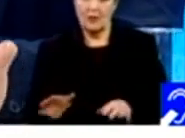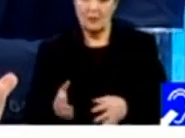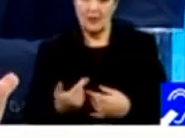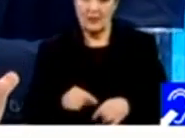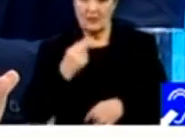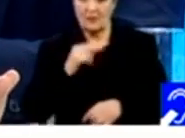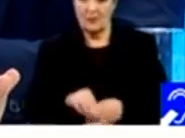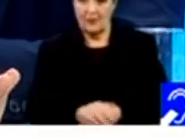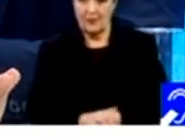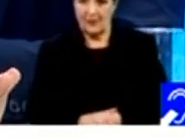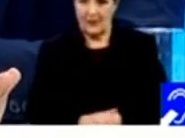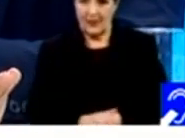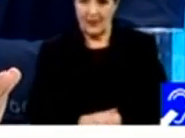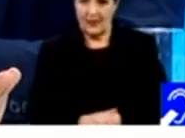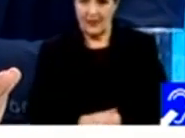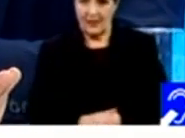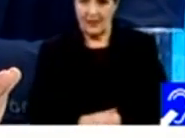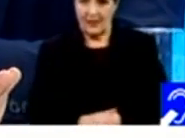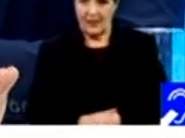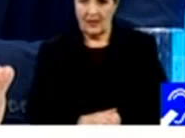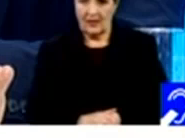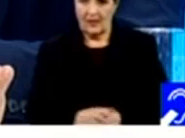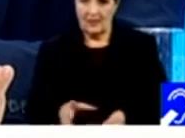joace cu nervii noștri. De ce tremurați?